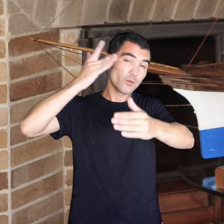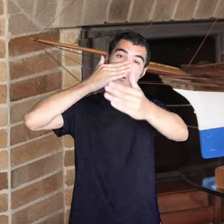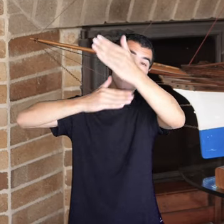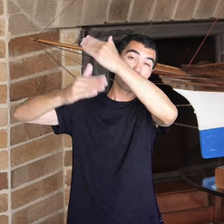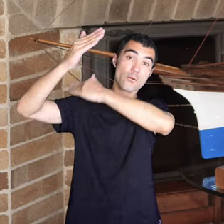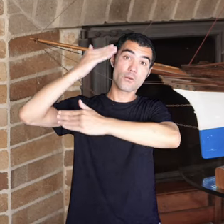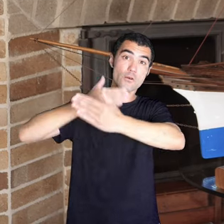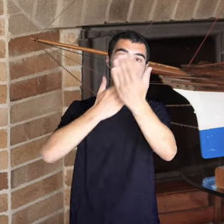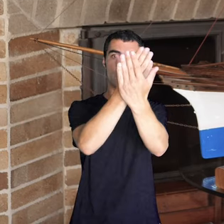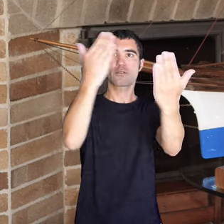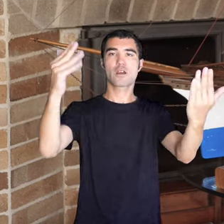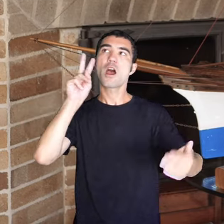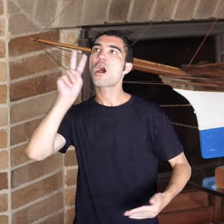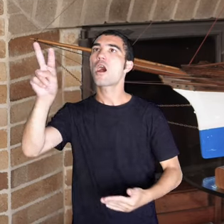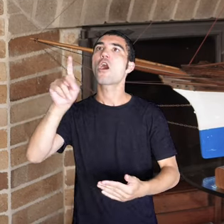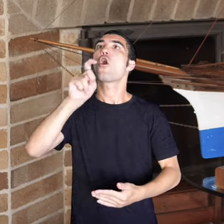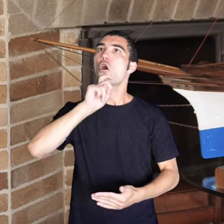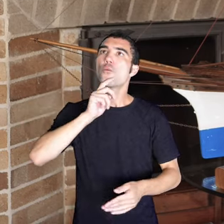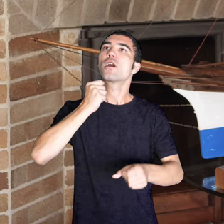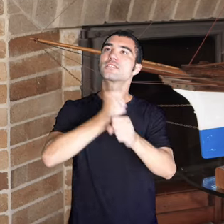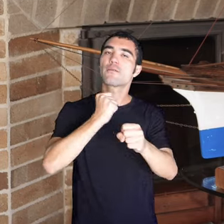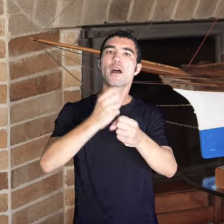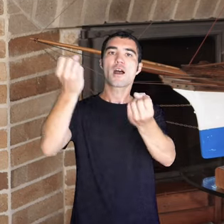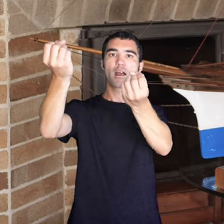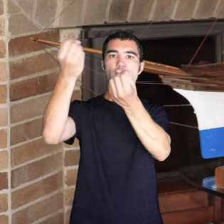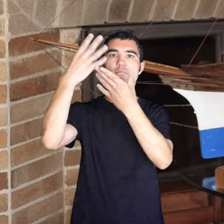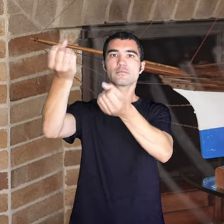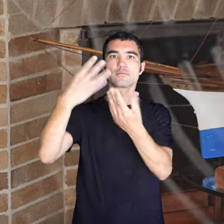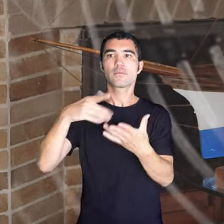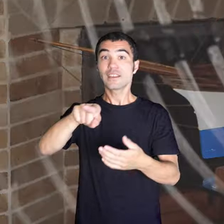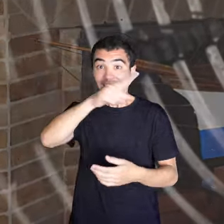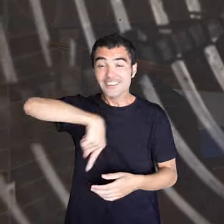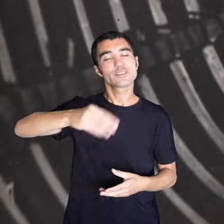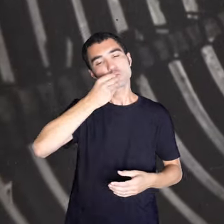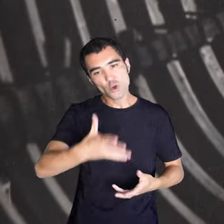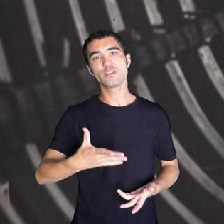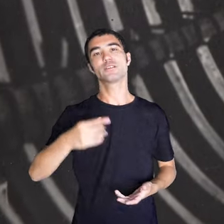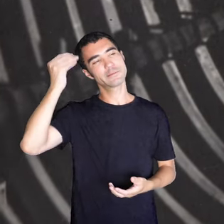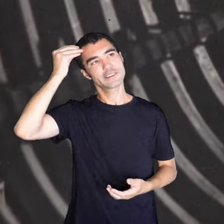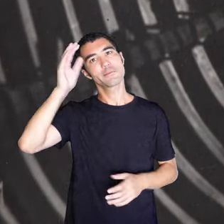per veure com se feia aquesta feina, seria bo que se conservassin.